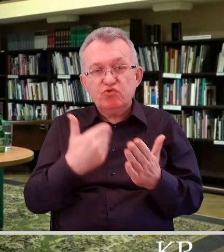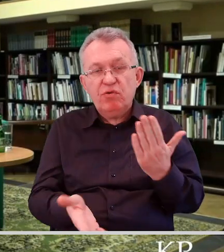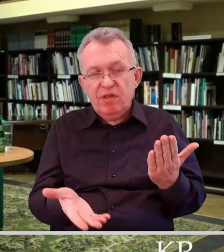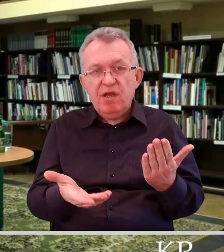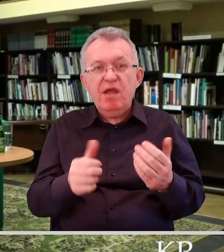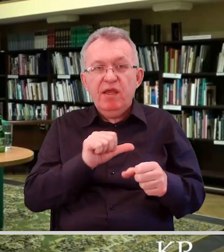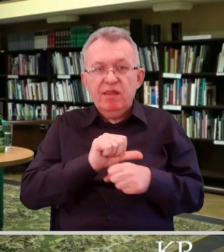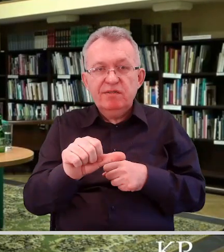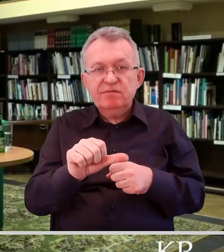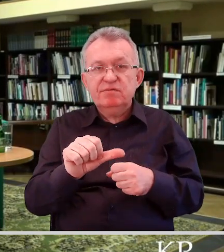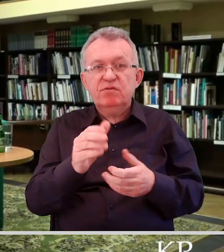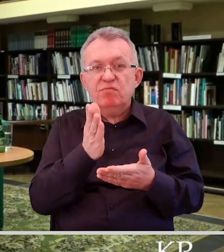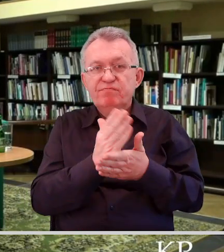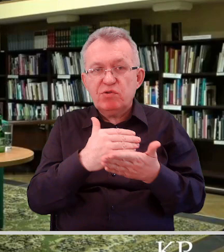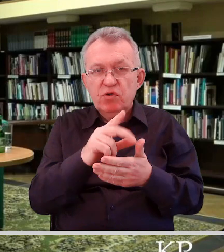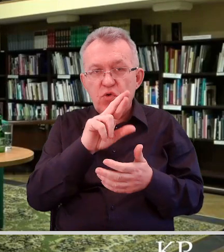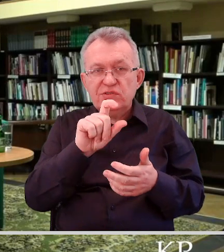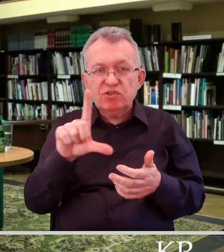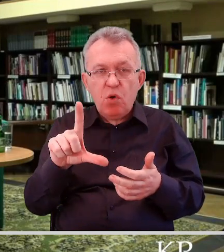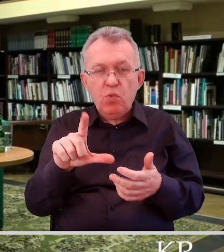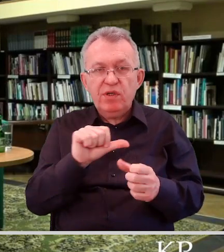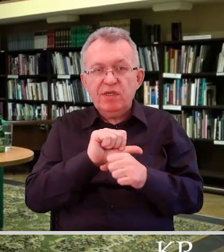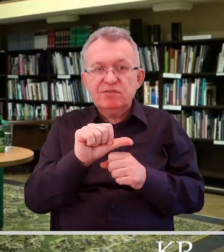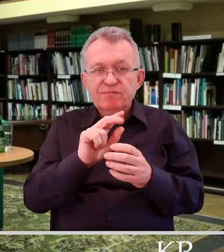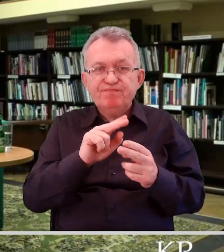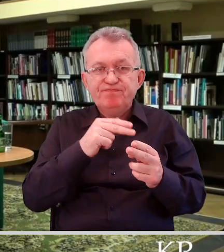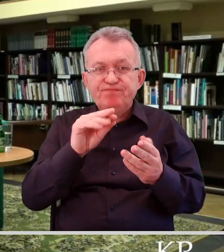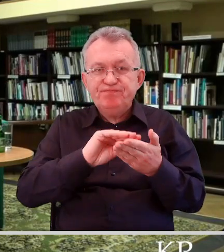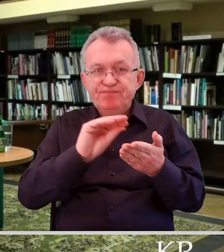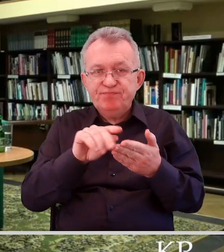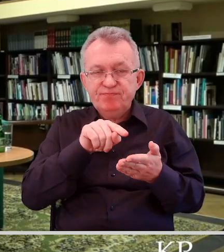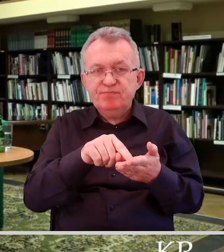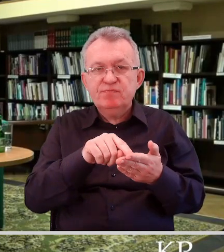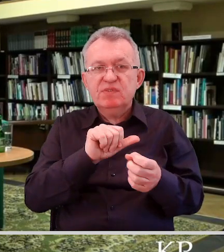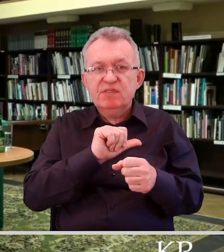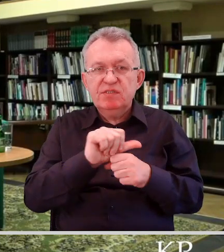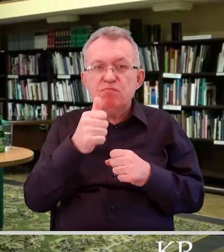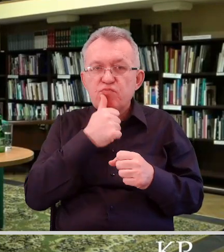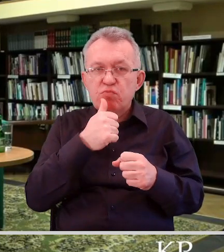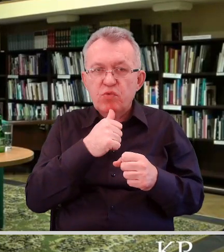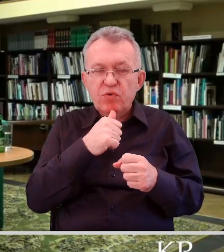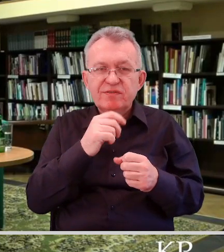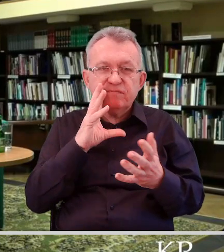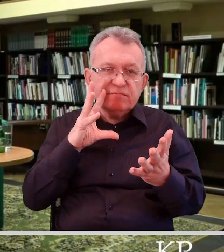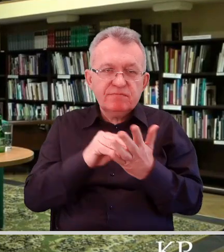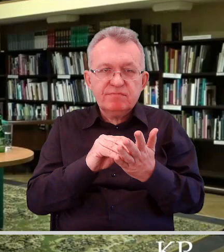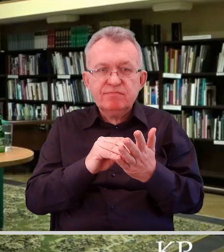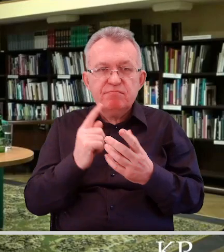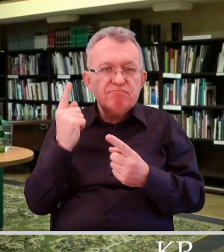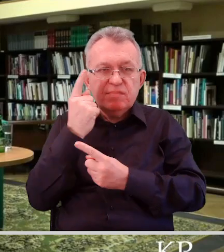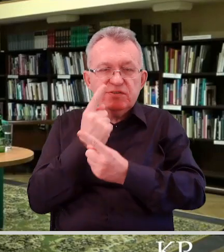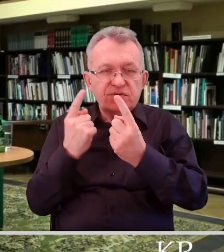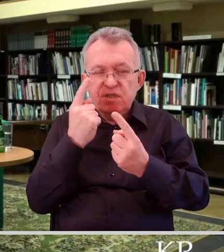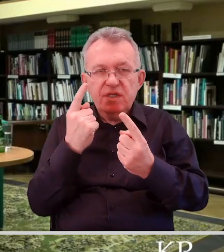są takie rozdziały, w których odwołujesz się, czy próbujesz zrekonstruować